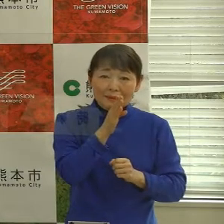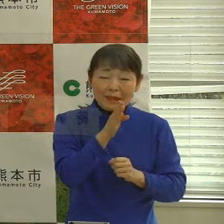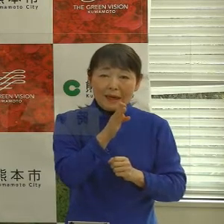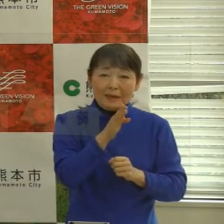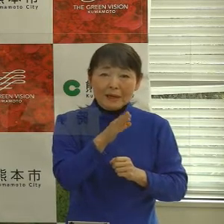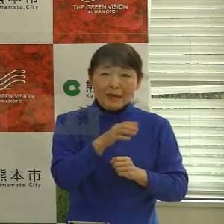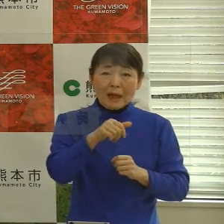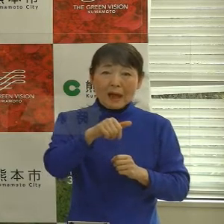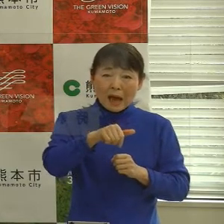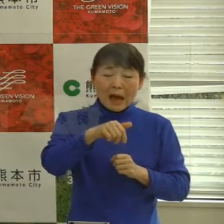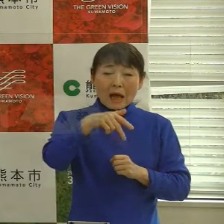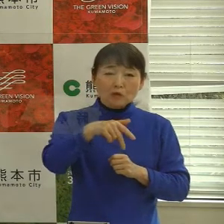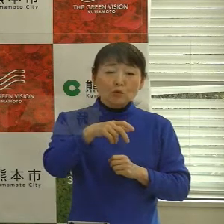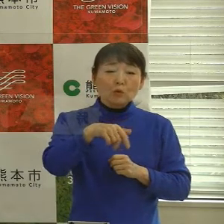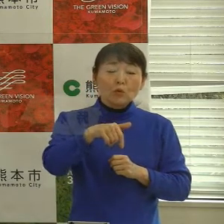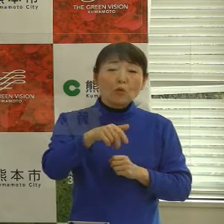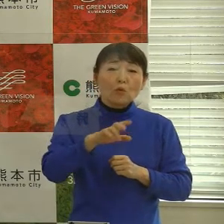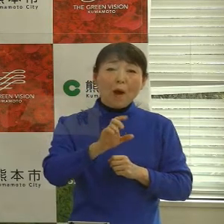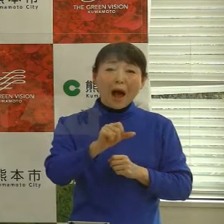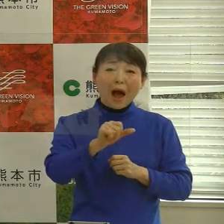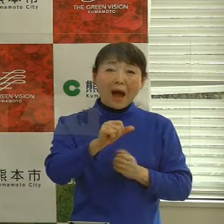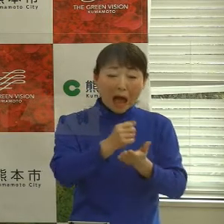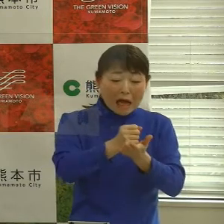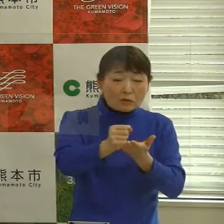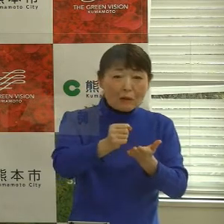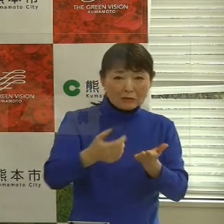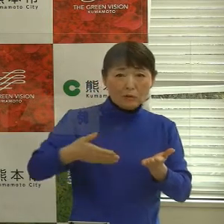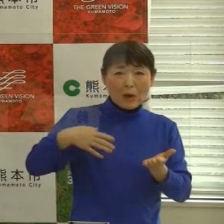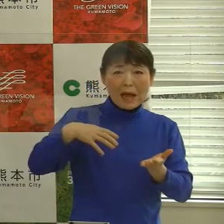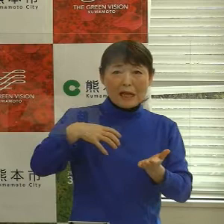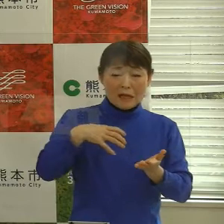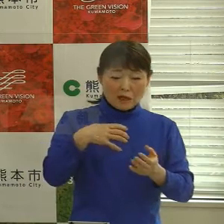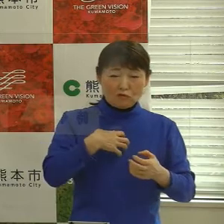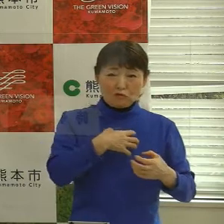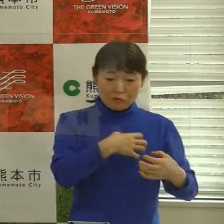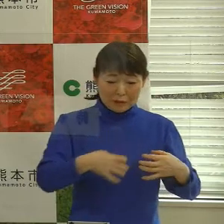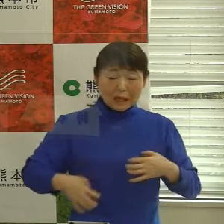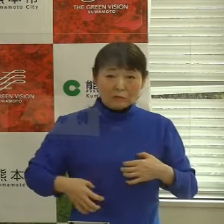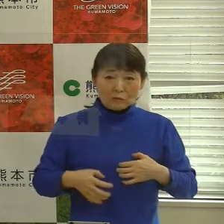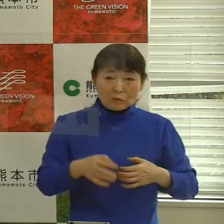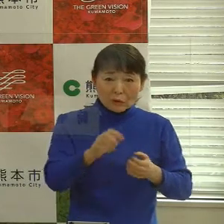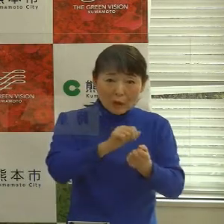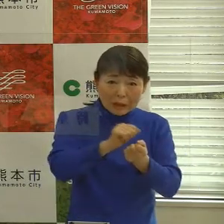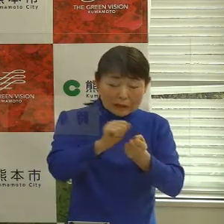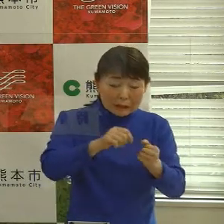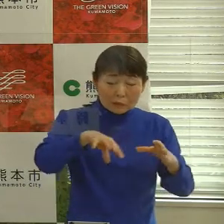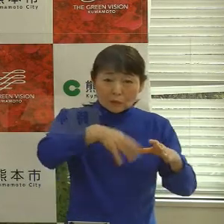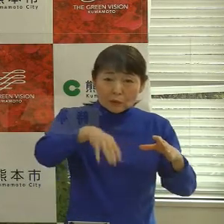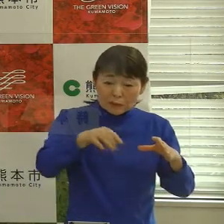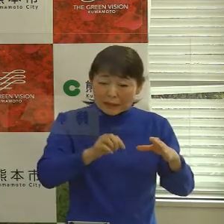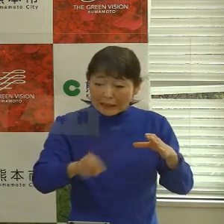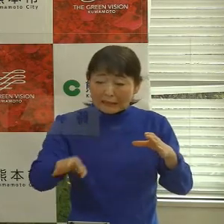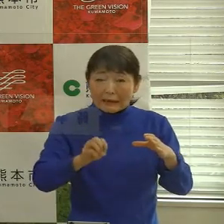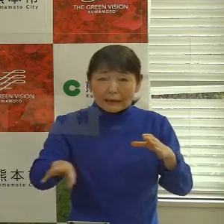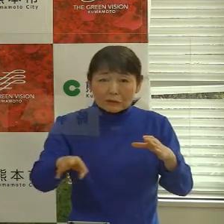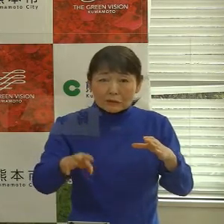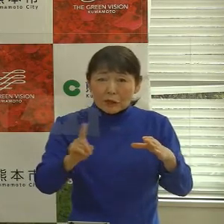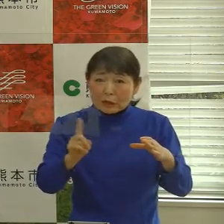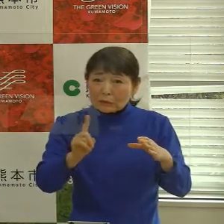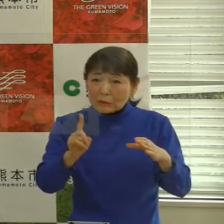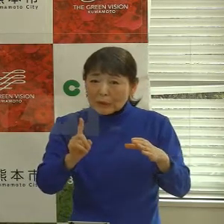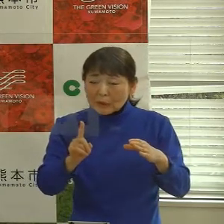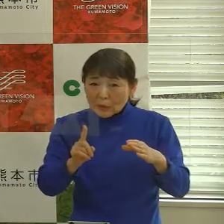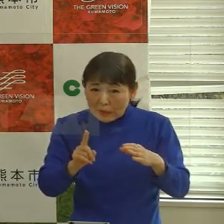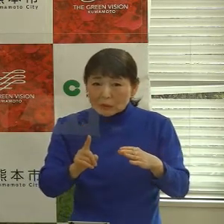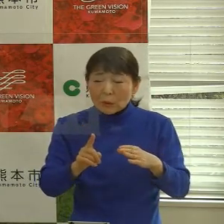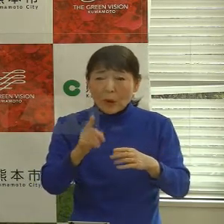あそのアスファルトが付いた作業服を選択して、まあ、どのぐらい薄まるのか流す段階でいわゆる実証実験みたいなことをされ